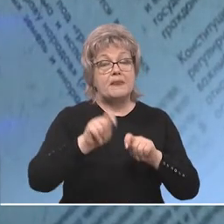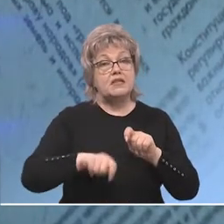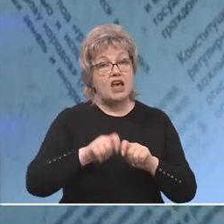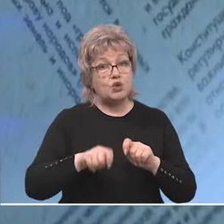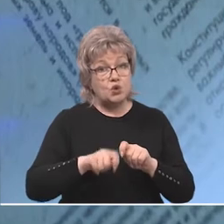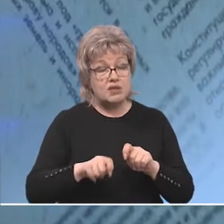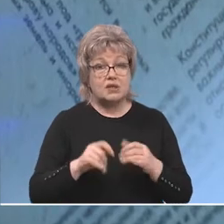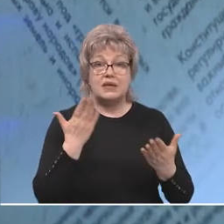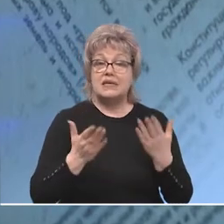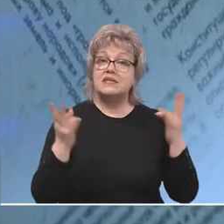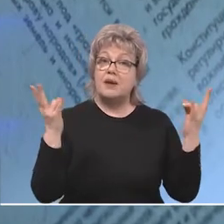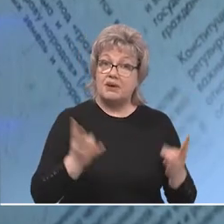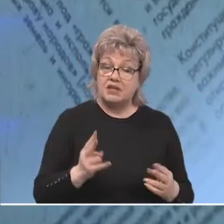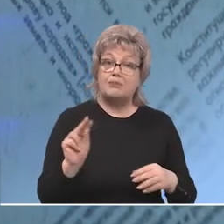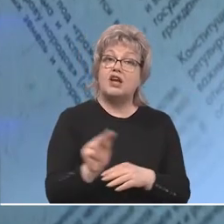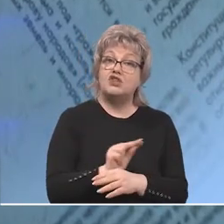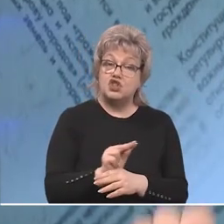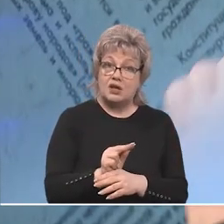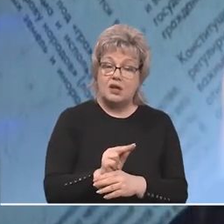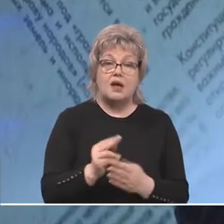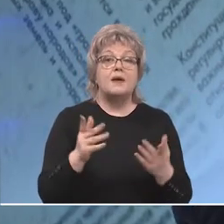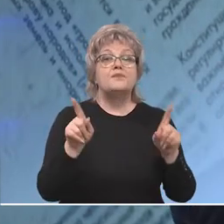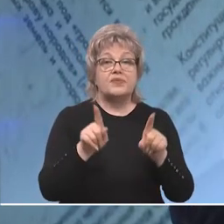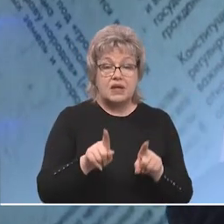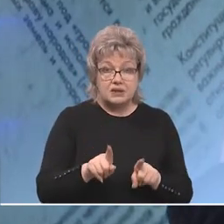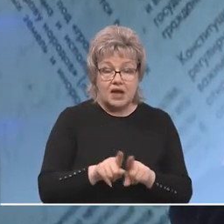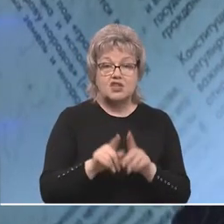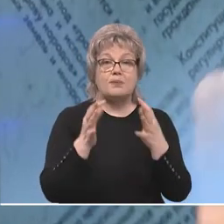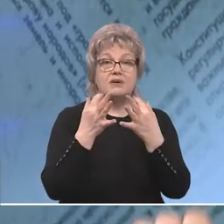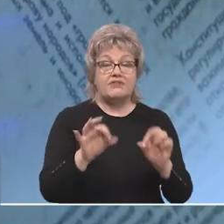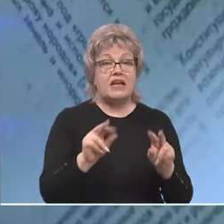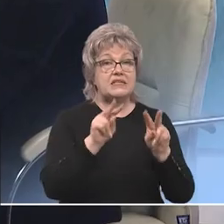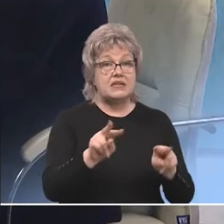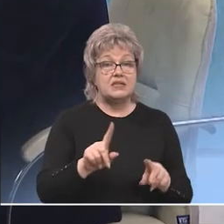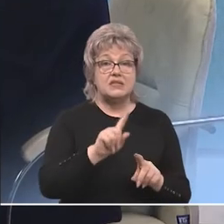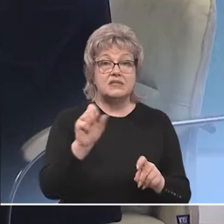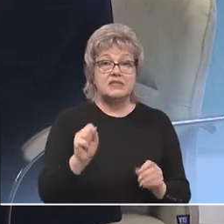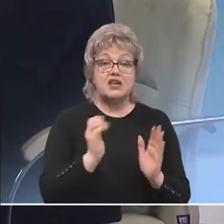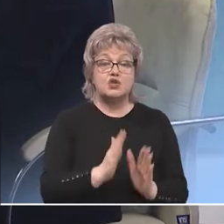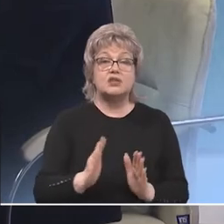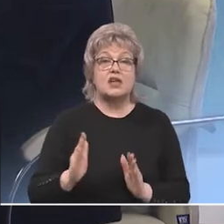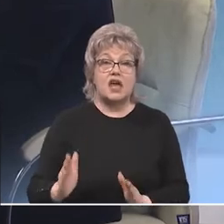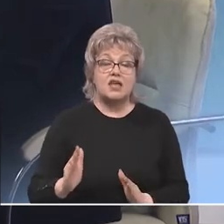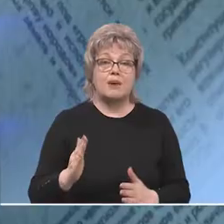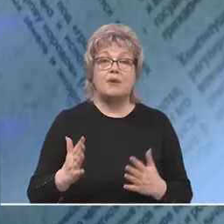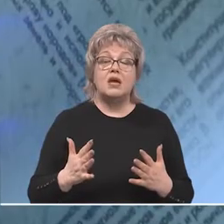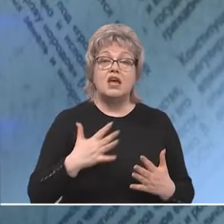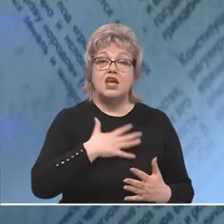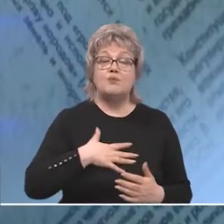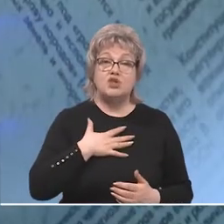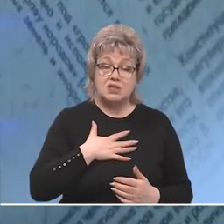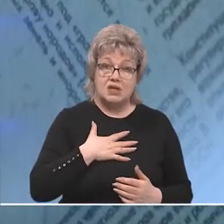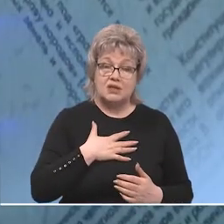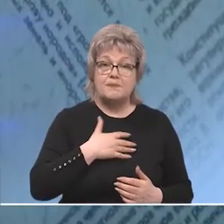диагностики и, если необходимо, лечения. Также туберкулинная диагностика позволяет следить за состоянием противотуберкулезного иммунитета. Для ее